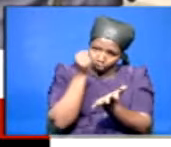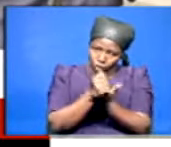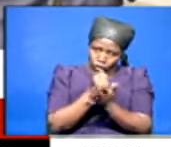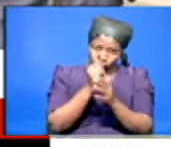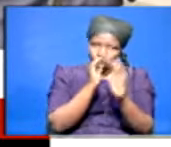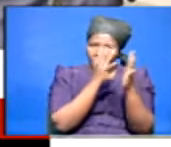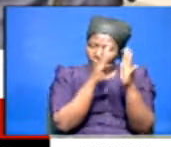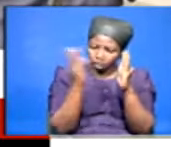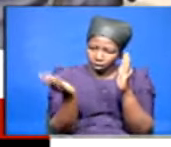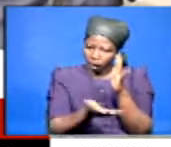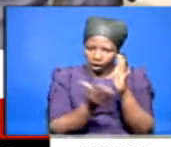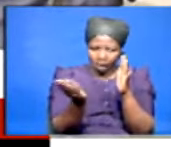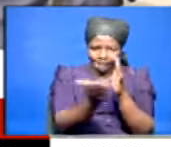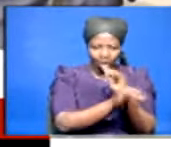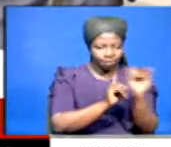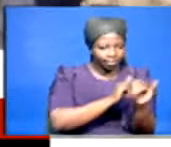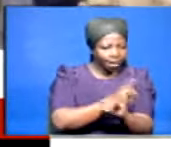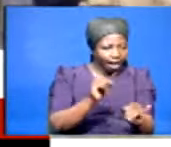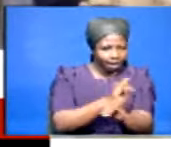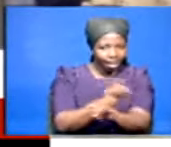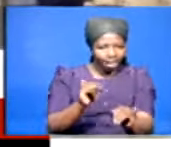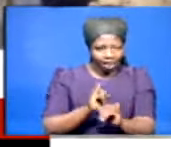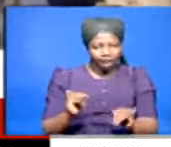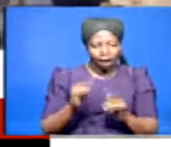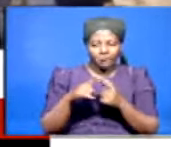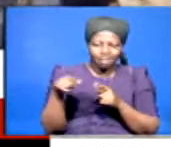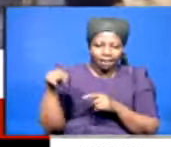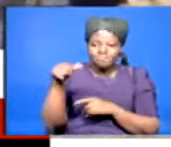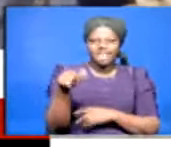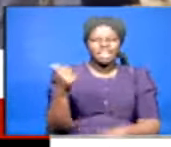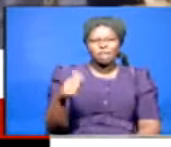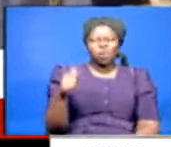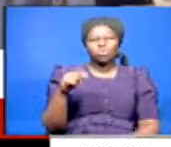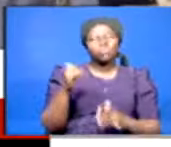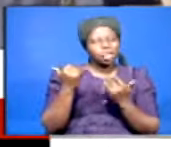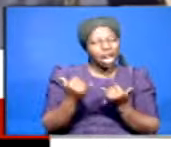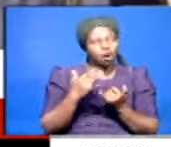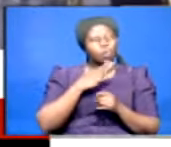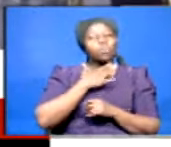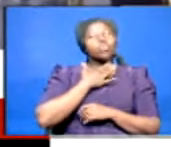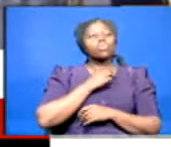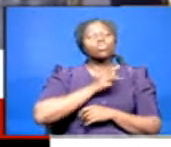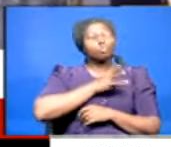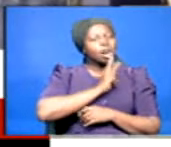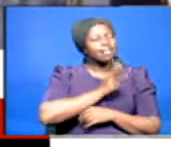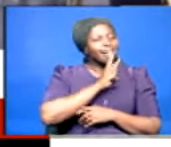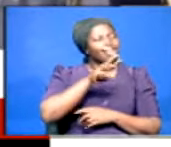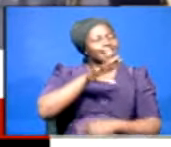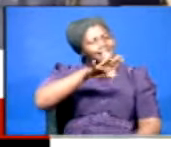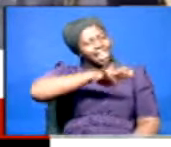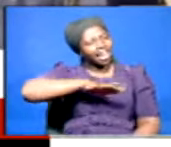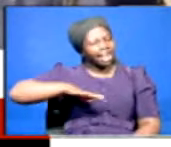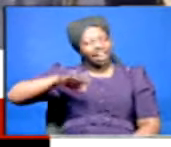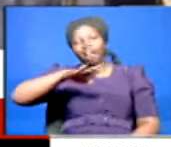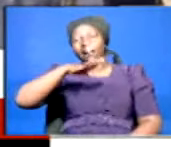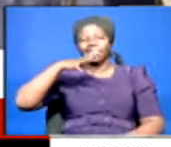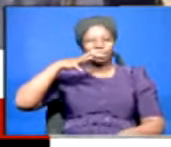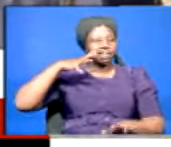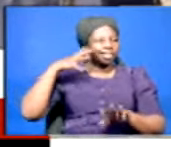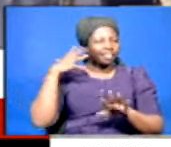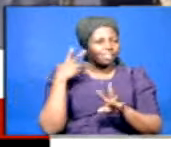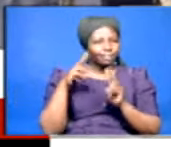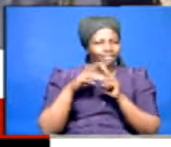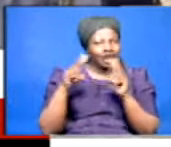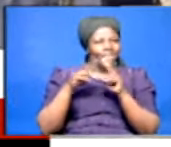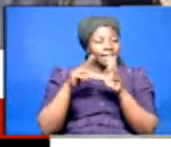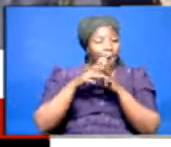Hawajalipwa watu wa bush clearing walikuwa walipwa. Sasa maji hapa kwetu huwa ni shida kubwa zaidi. Kwa sababu